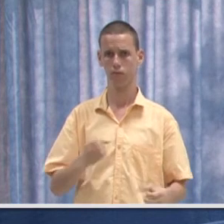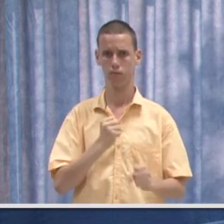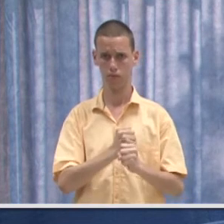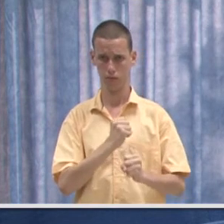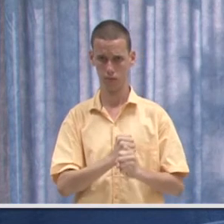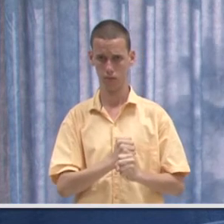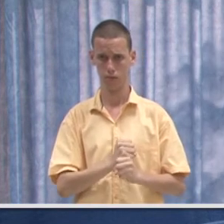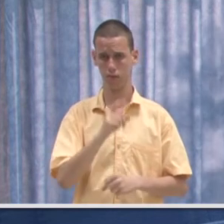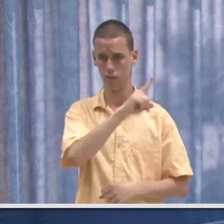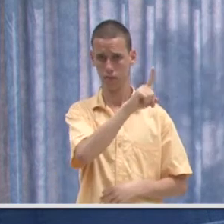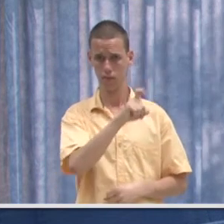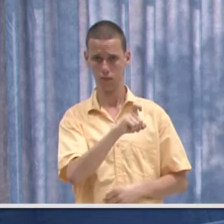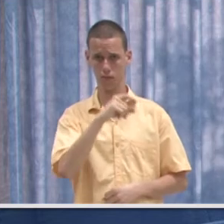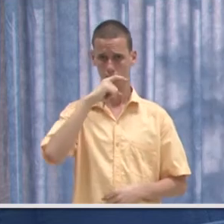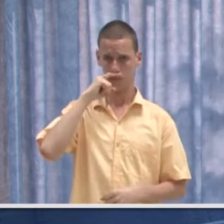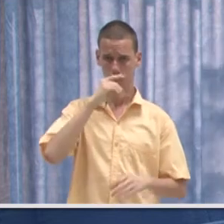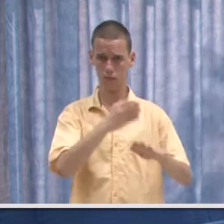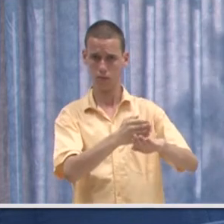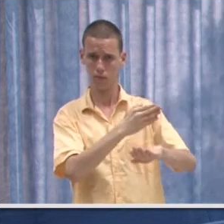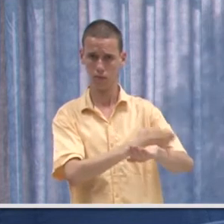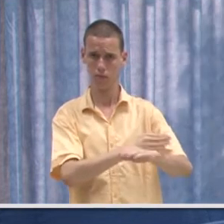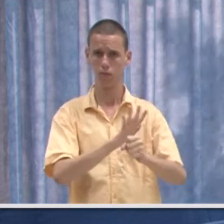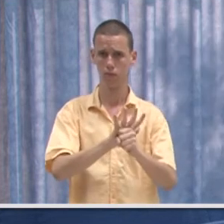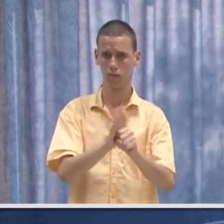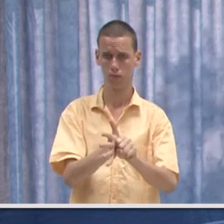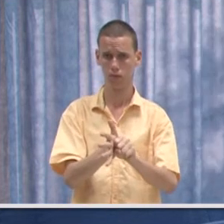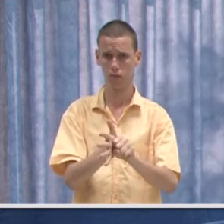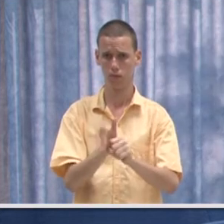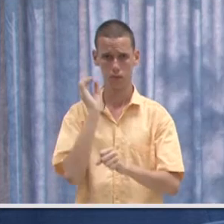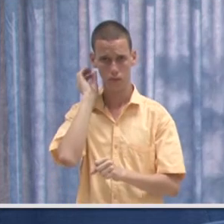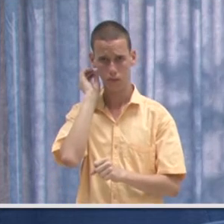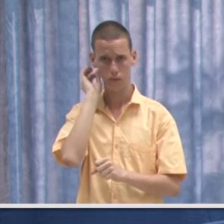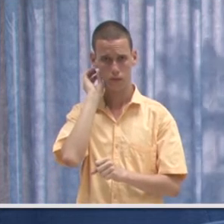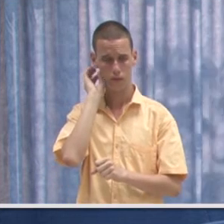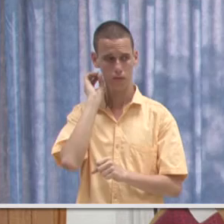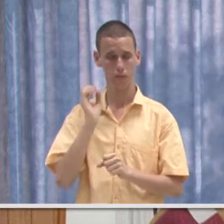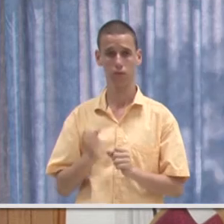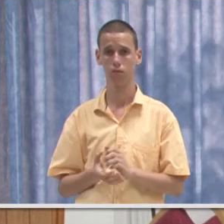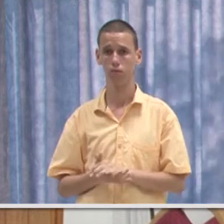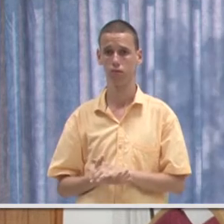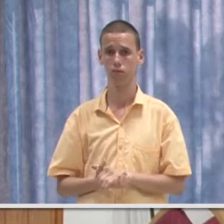Les espoirs de l'enquête à cause involve WhatsApp, involve